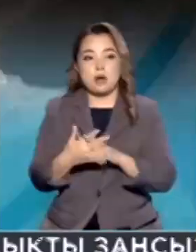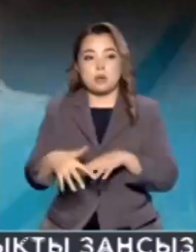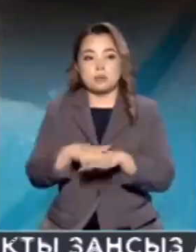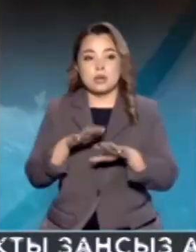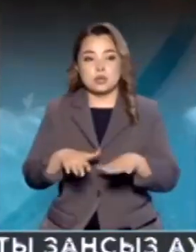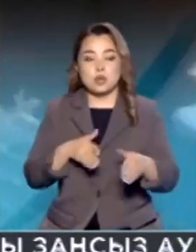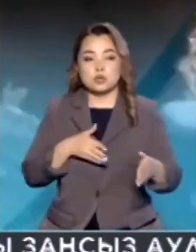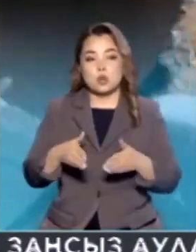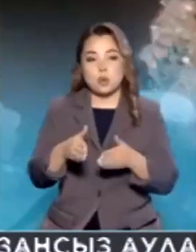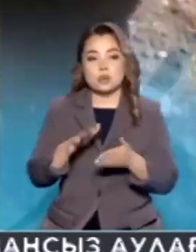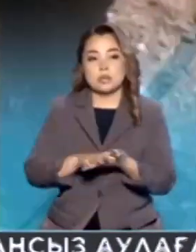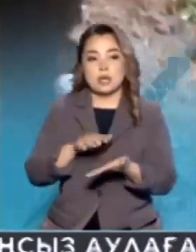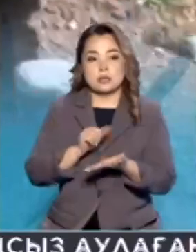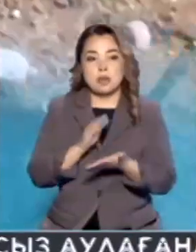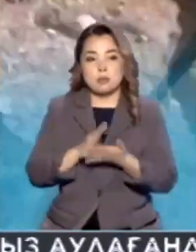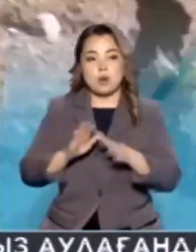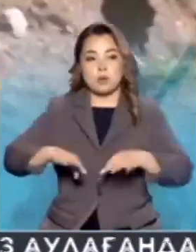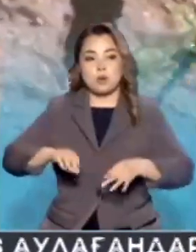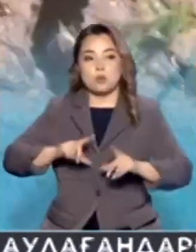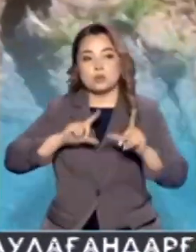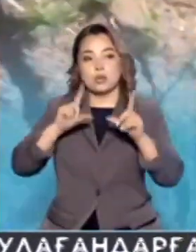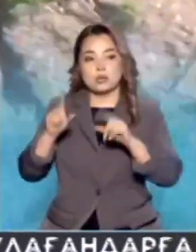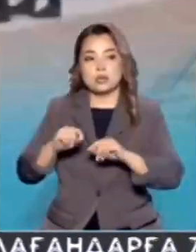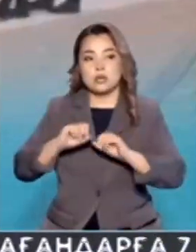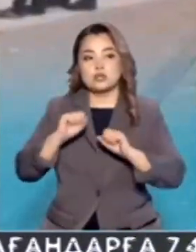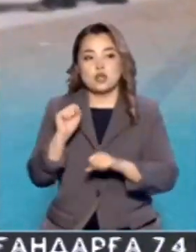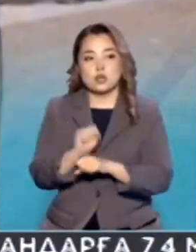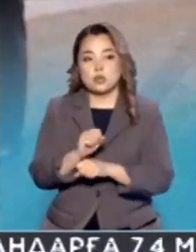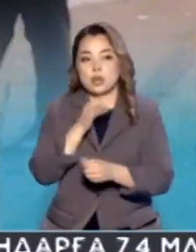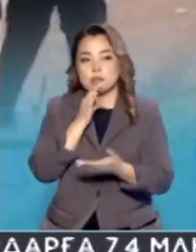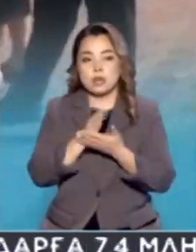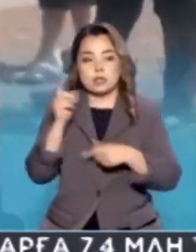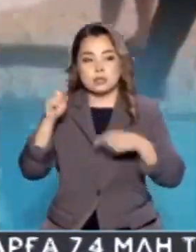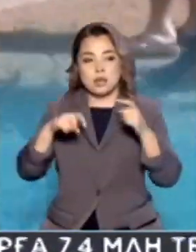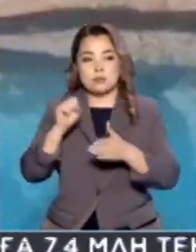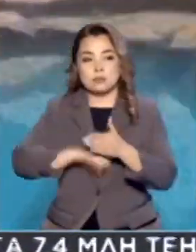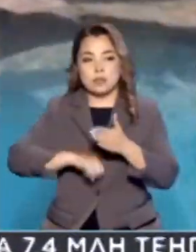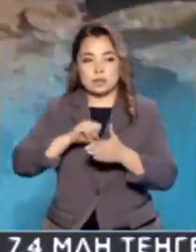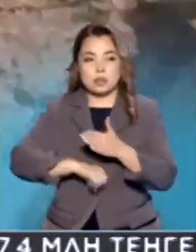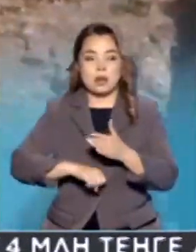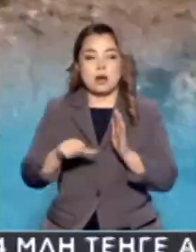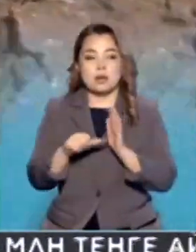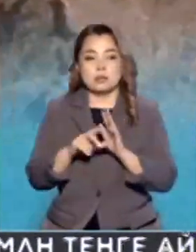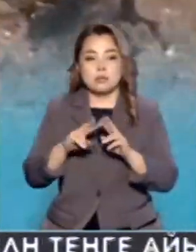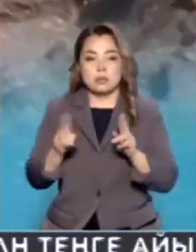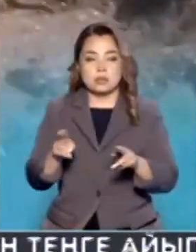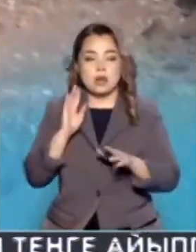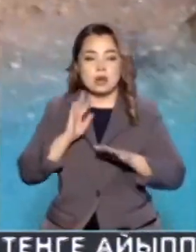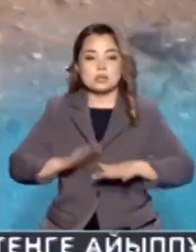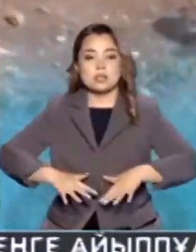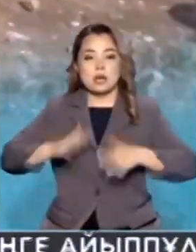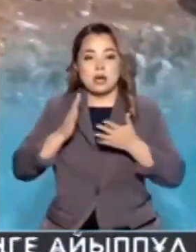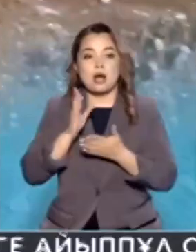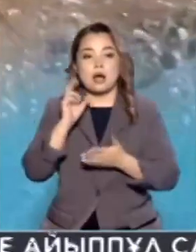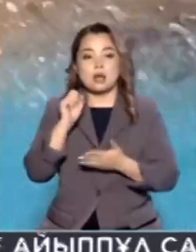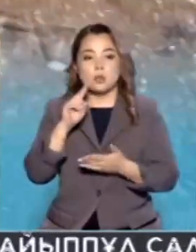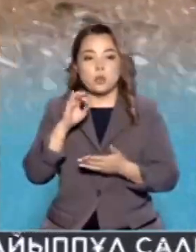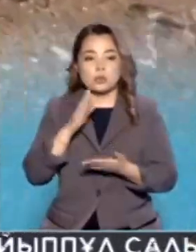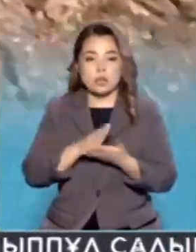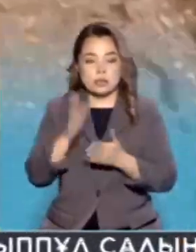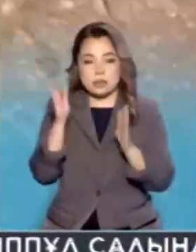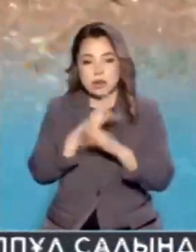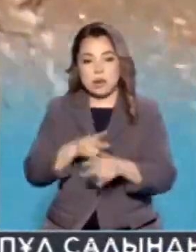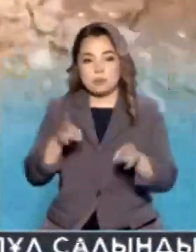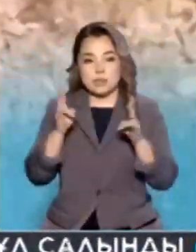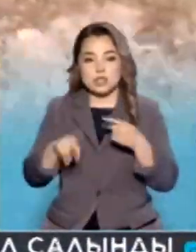жол жарамсыз болып қалды. Көлік қозғалысына шектеу қойылды. Нөсер жауыннан 6 бірдей ауылды су басты. Қазығұрт ауданында табиғи